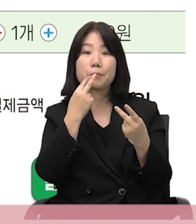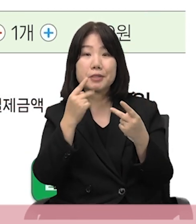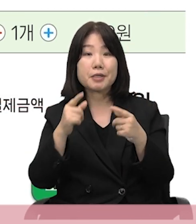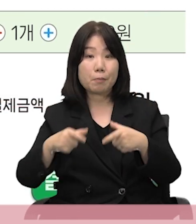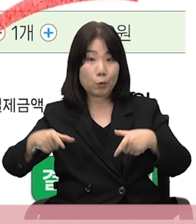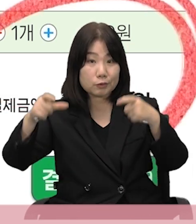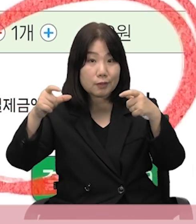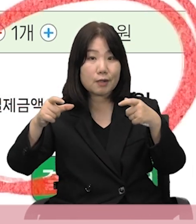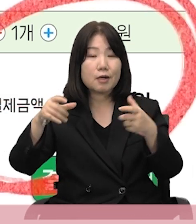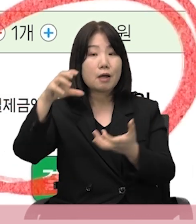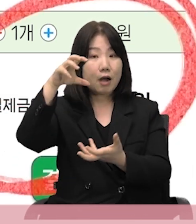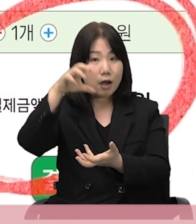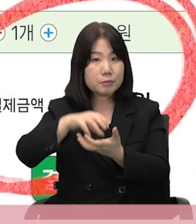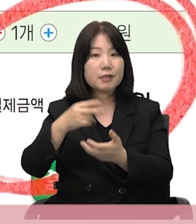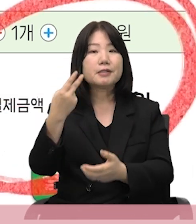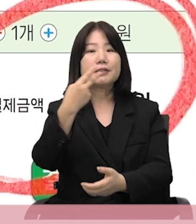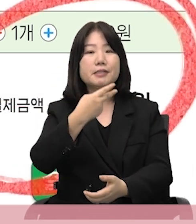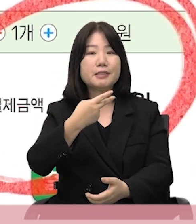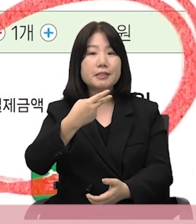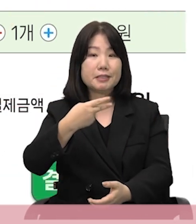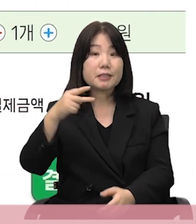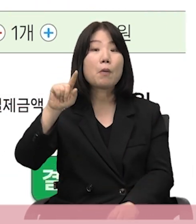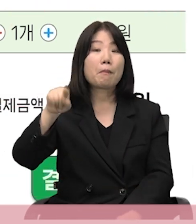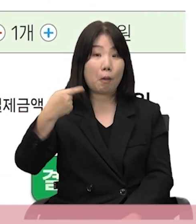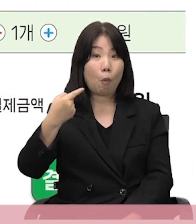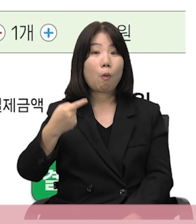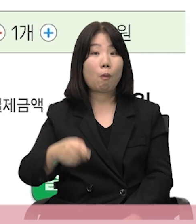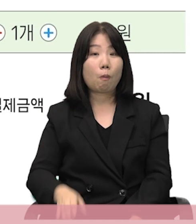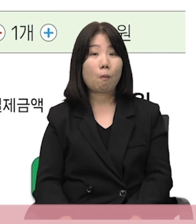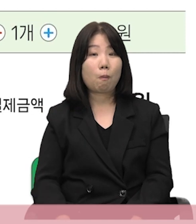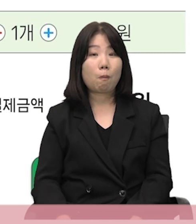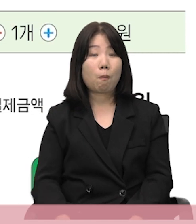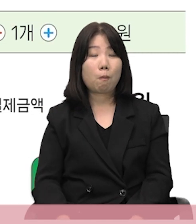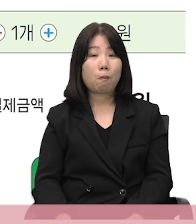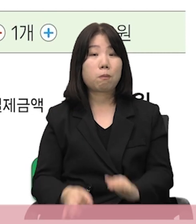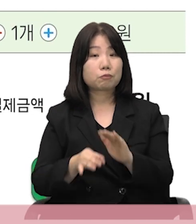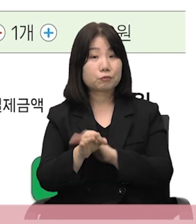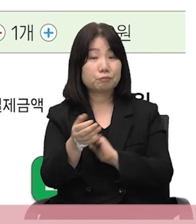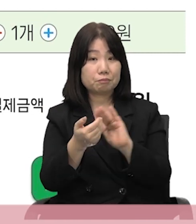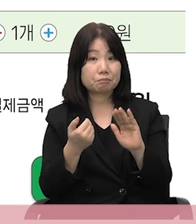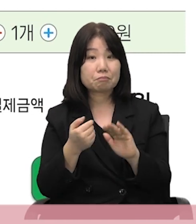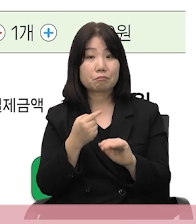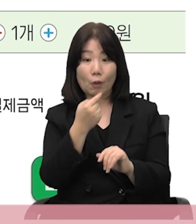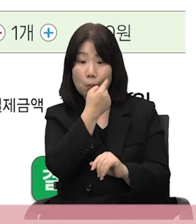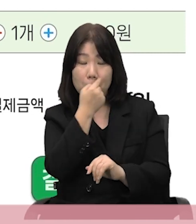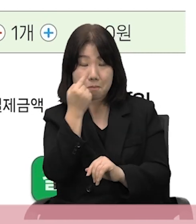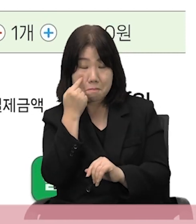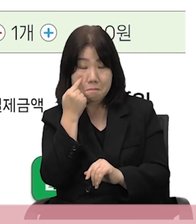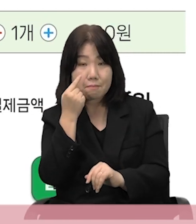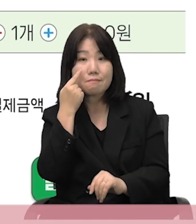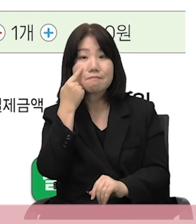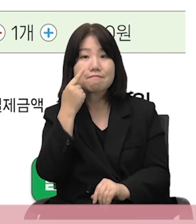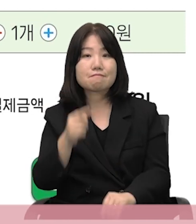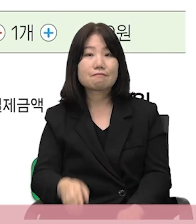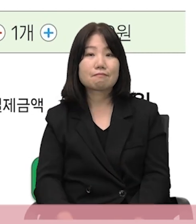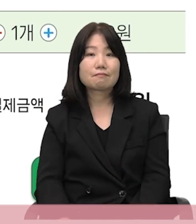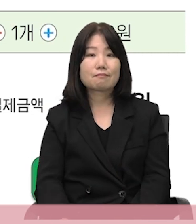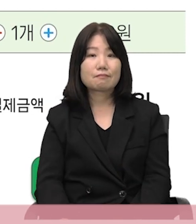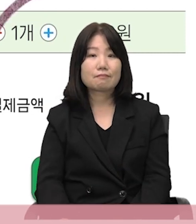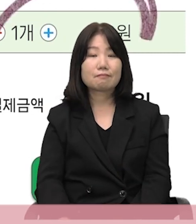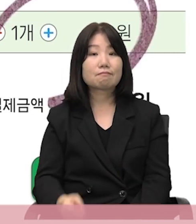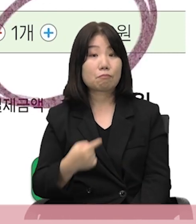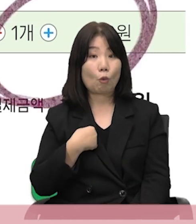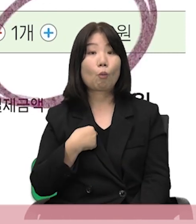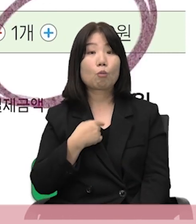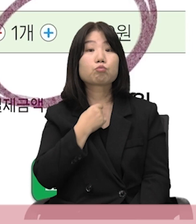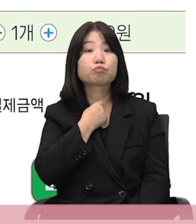해서 총 2,100원이 나왔네요. 결제 전에 한 번 더 내가 사려는 상품이 맞는지 확인해야 해요. 제가